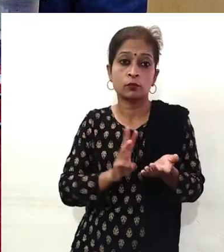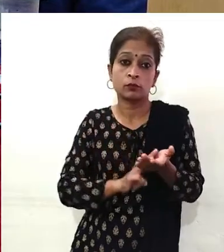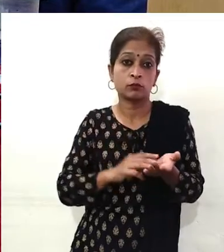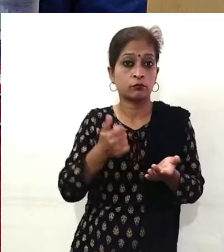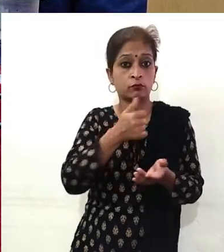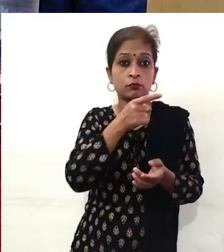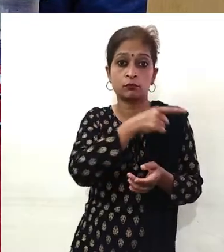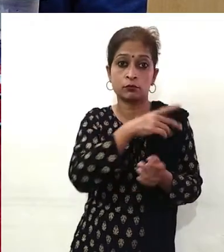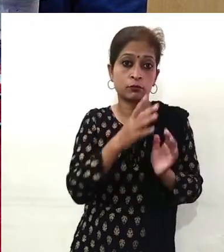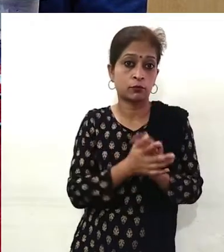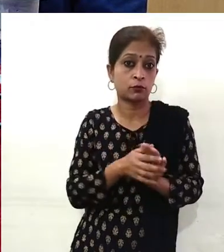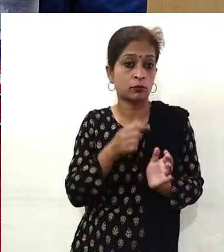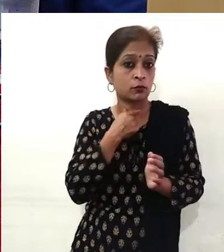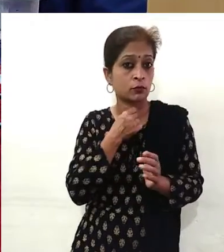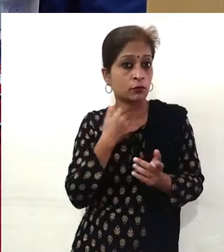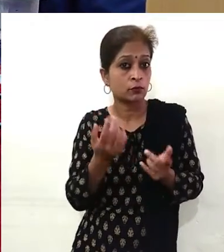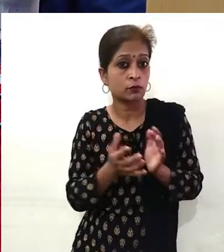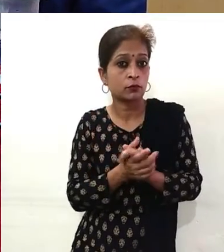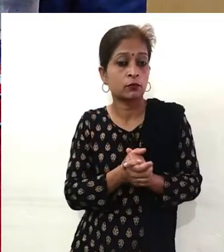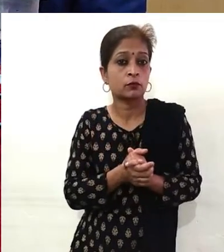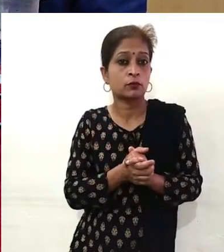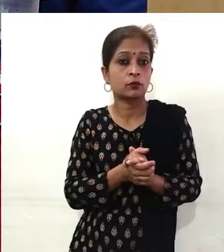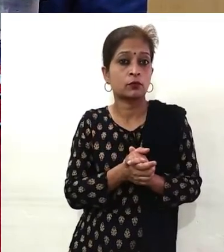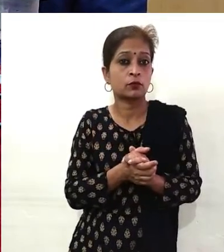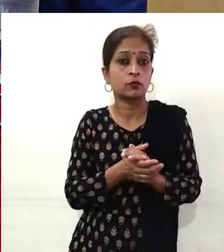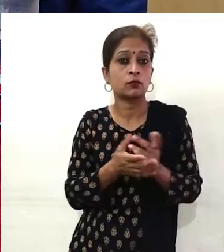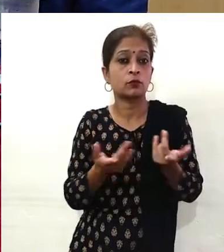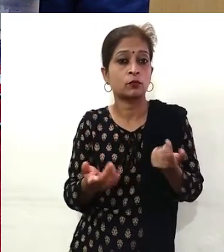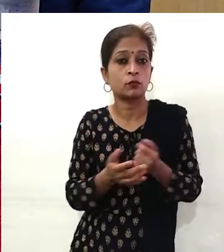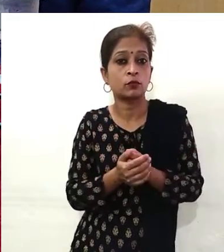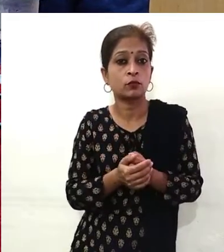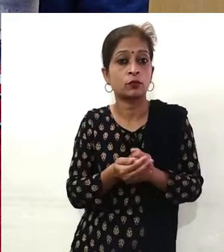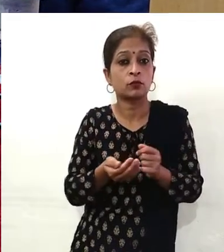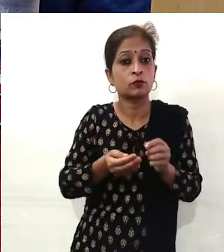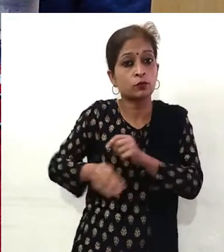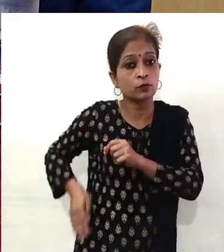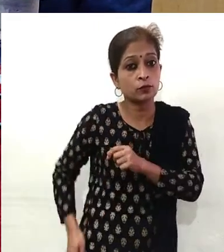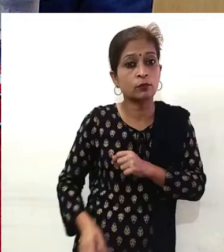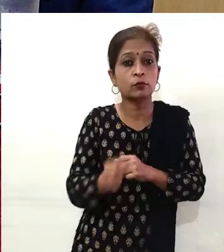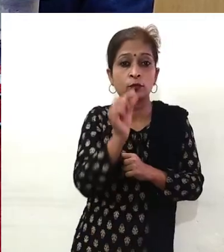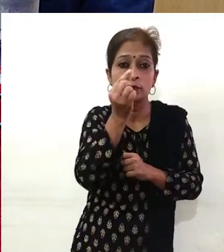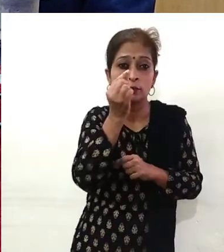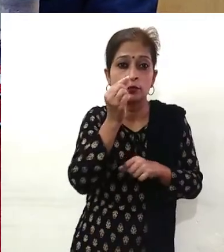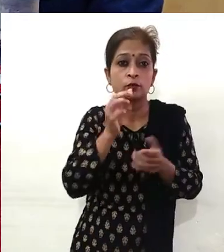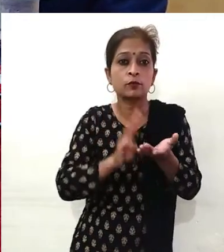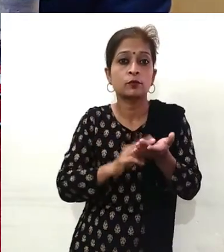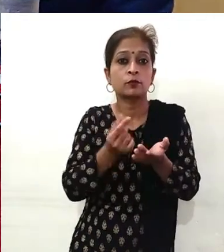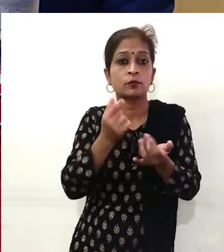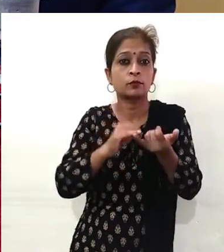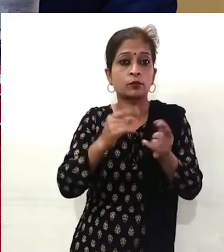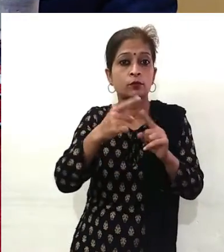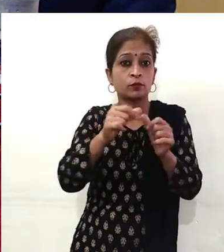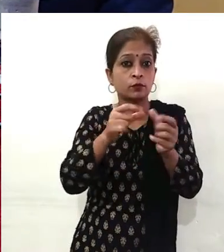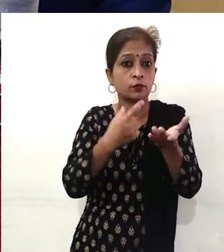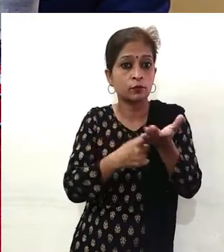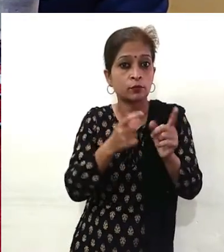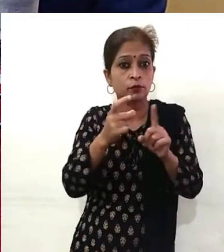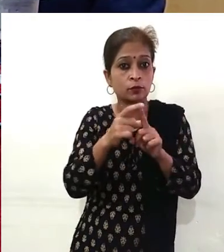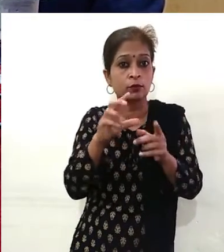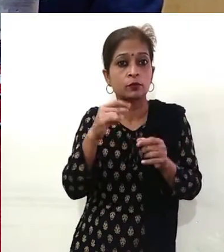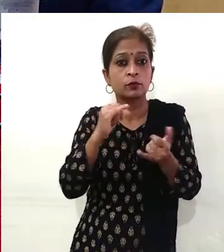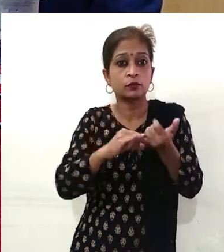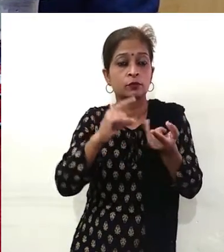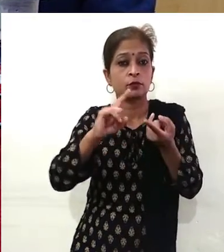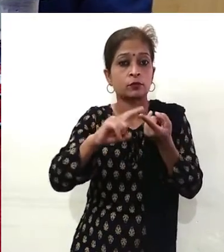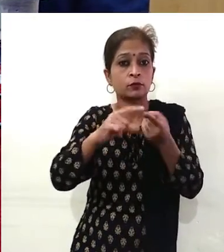मंत्री जी, बुद्धि लगा दिया था उन्होंने। जेब में सरसों ले गए थे और रास्ता भर हल्का हल्का